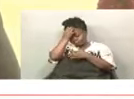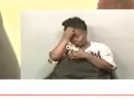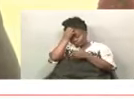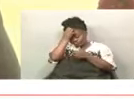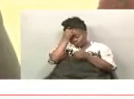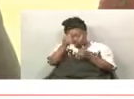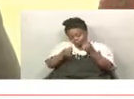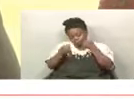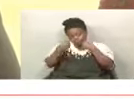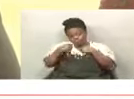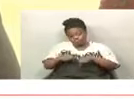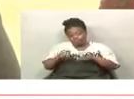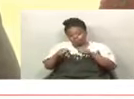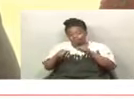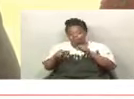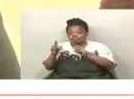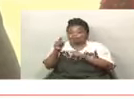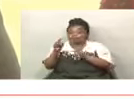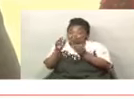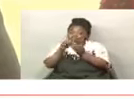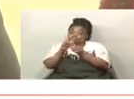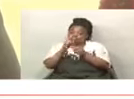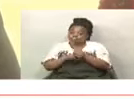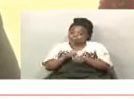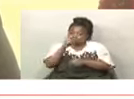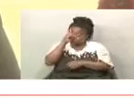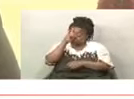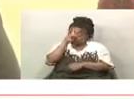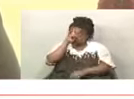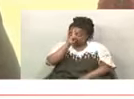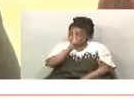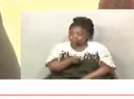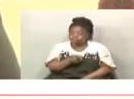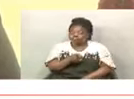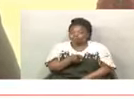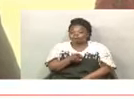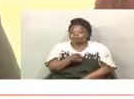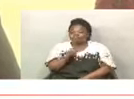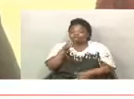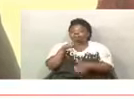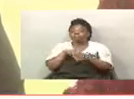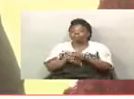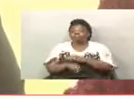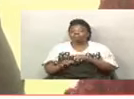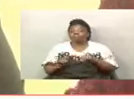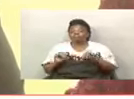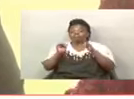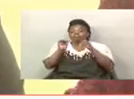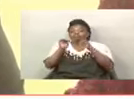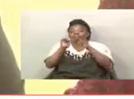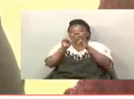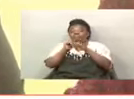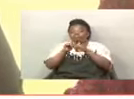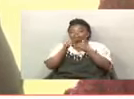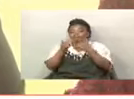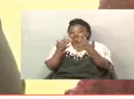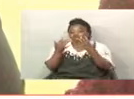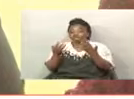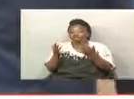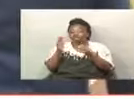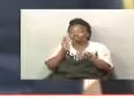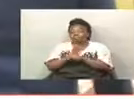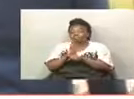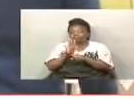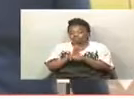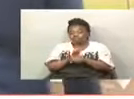okukeera okulaba nga Ssaabasajja agenda okutuuka okuyingira olubiri nga olubiri